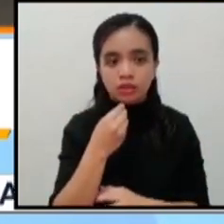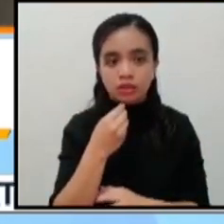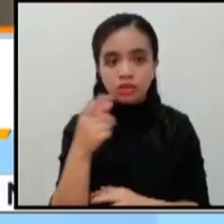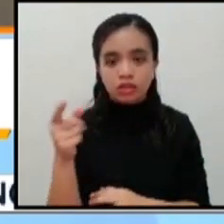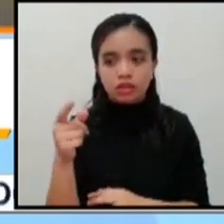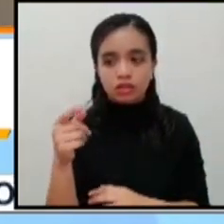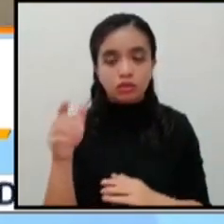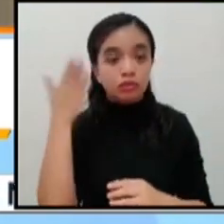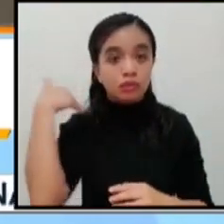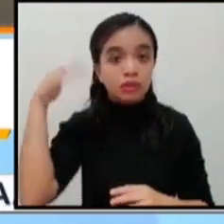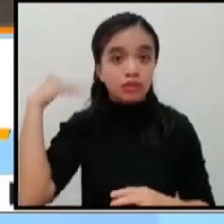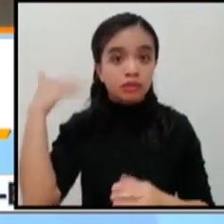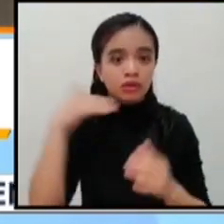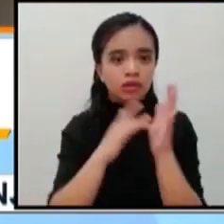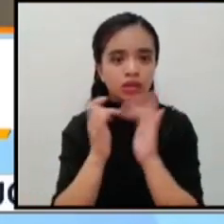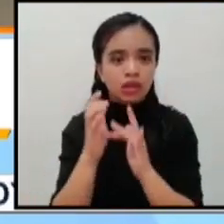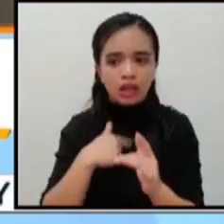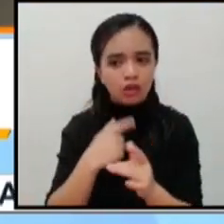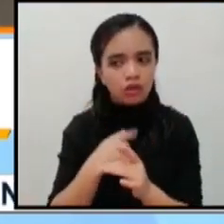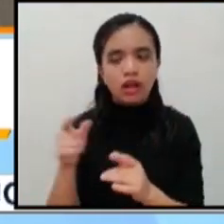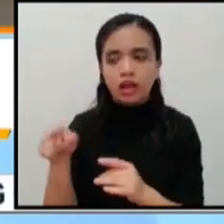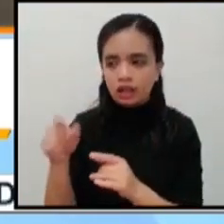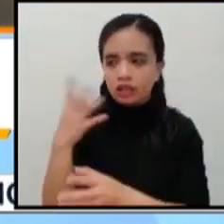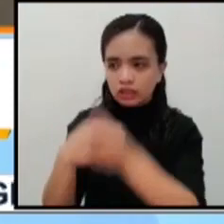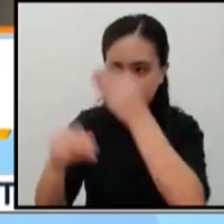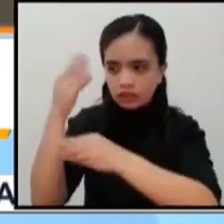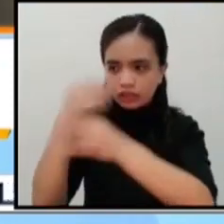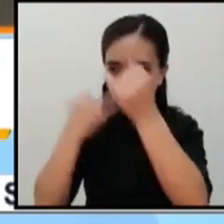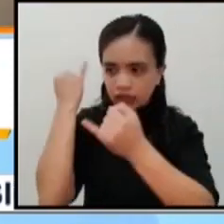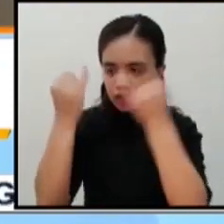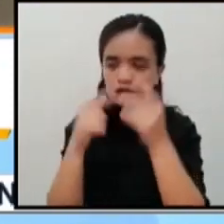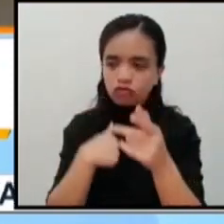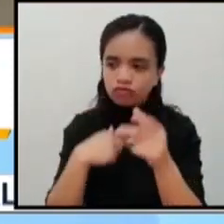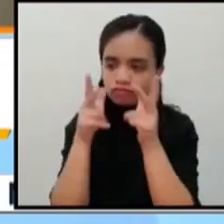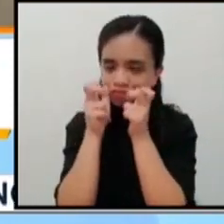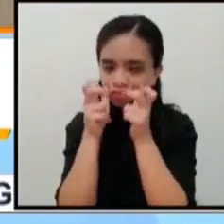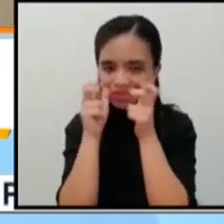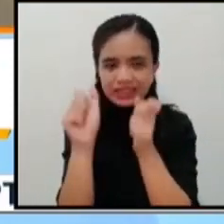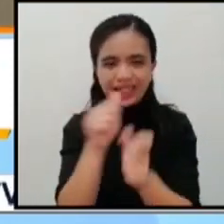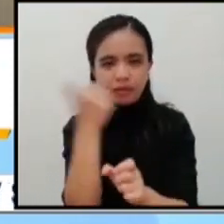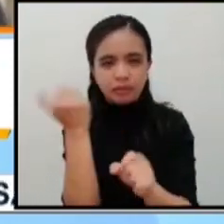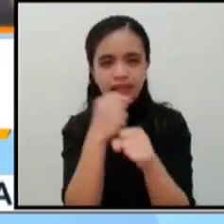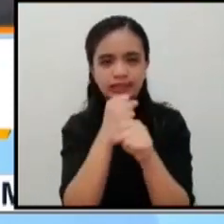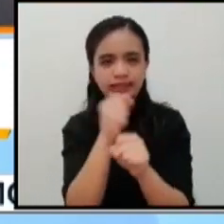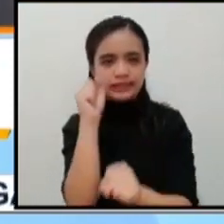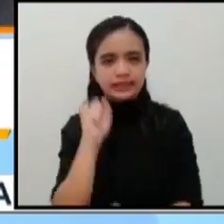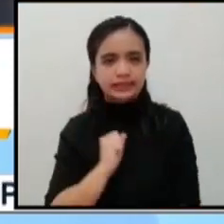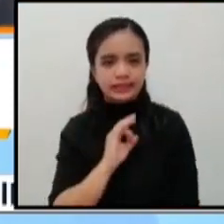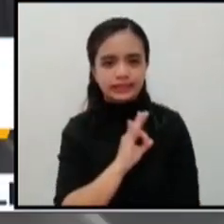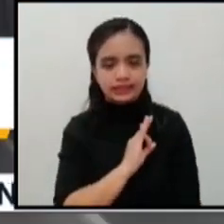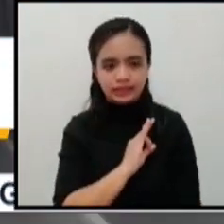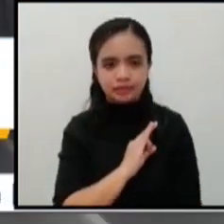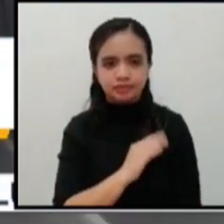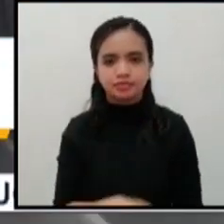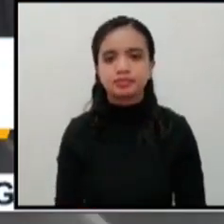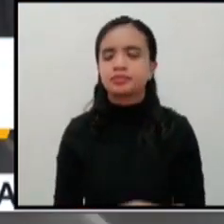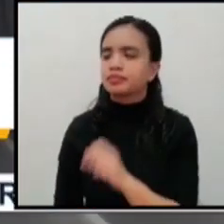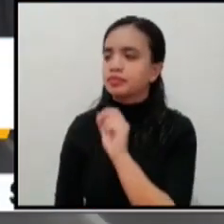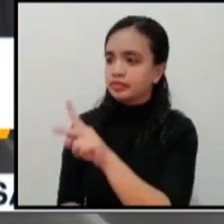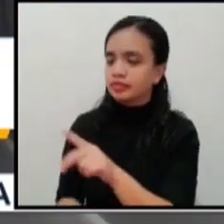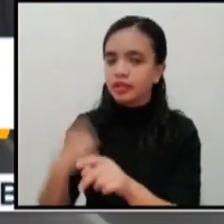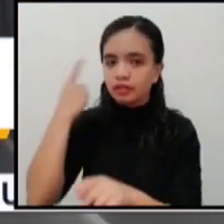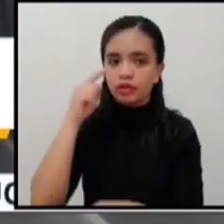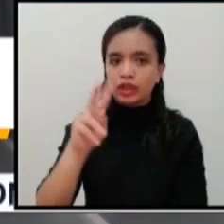po ako ng mga idea sa kanila at nakinig po sa ibang production staff, sa ibang nagdedirect po. Okay, for Nina naman,